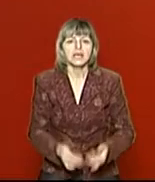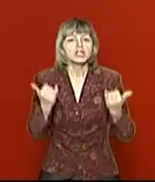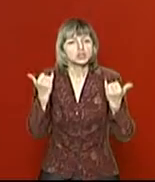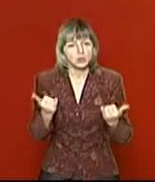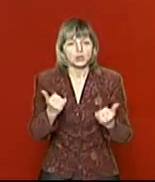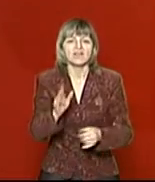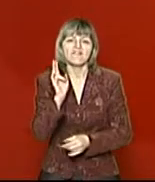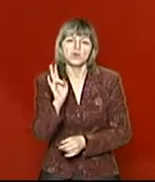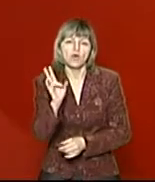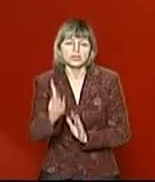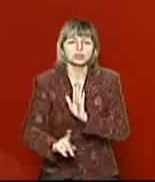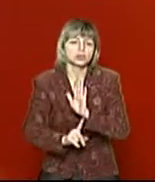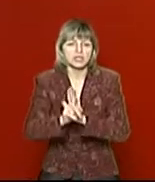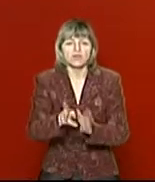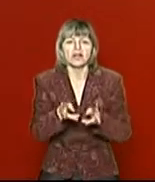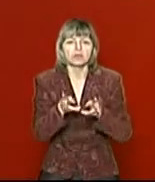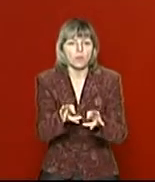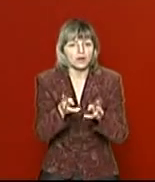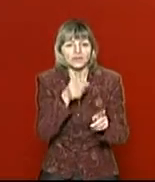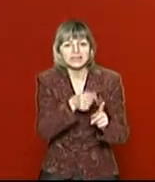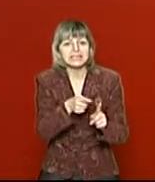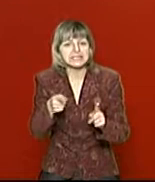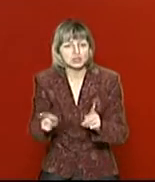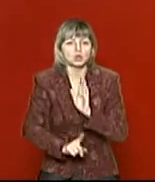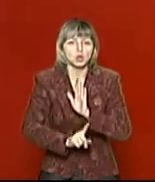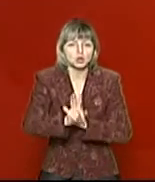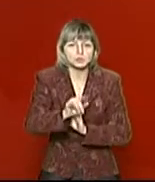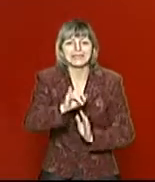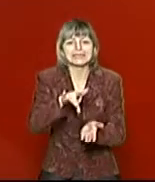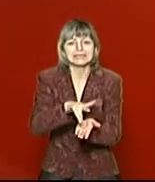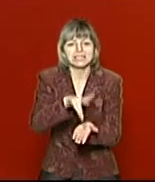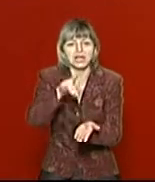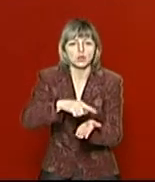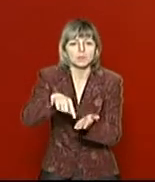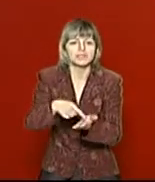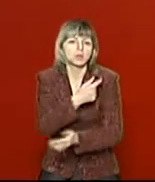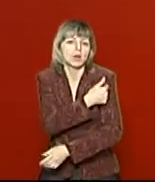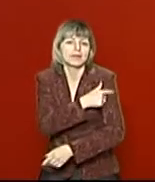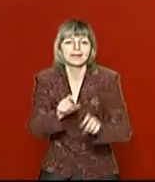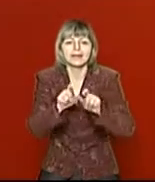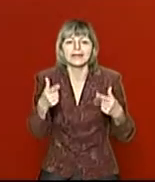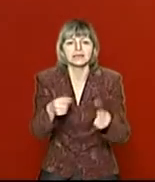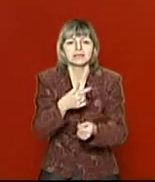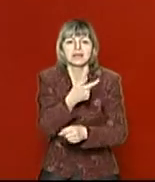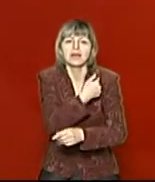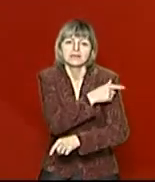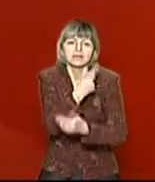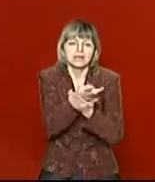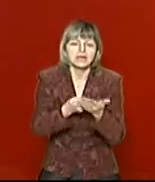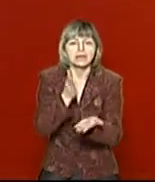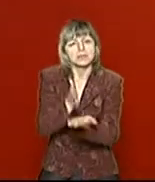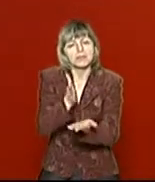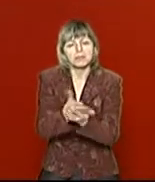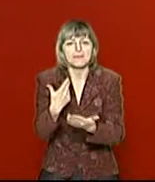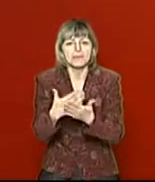Сьогодні у Нововолинську стартував опалювальний сезон. Розпочали його з центральної міської лікарні, де на стаціонарному лікуванні